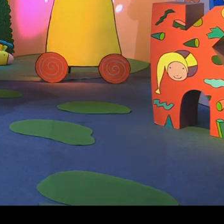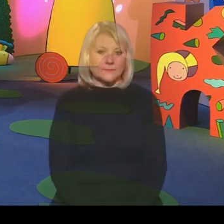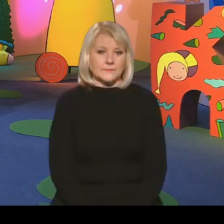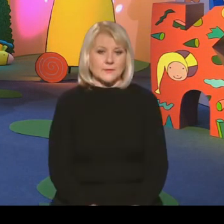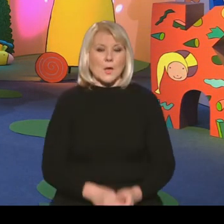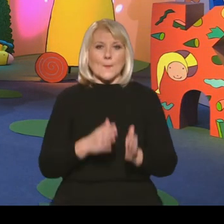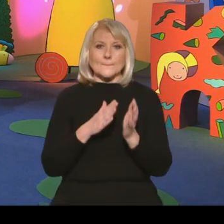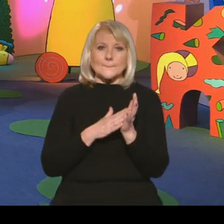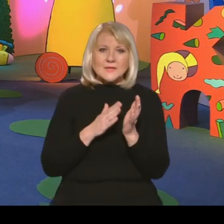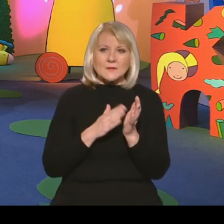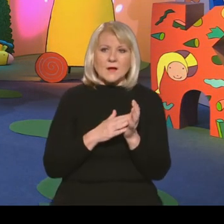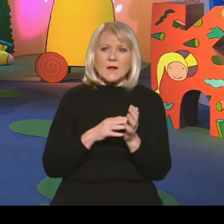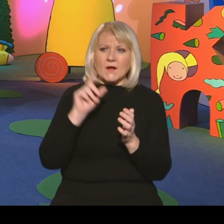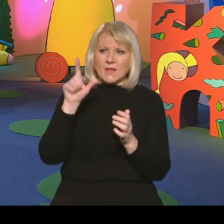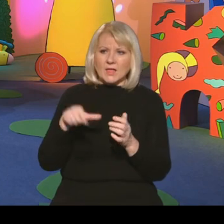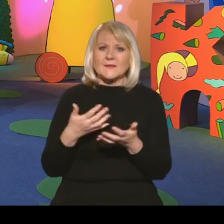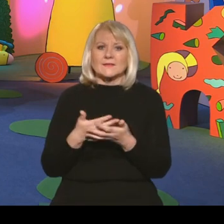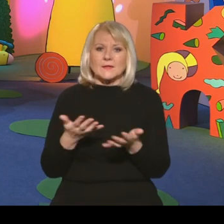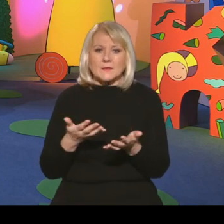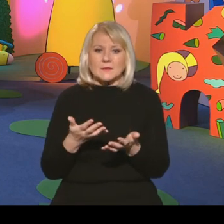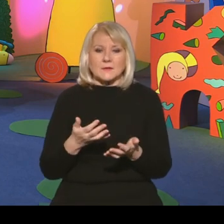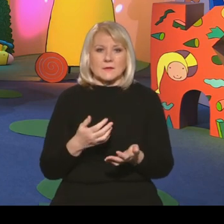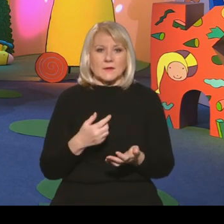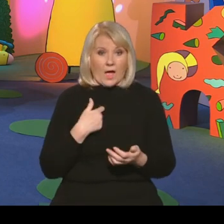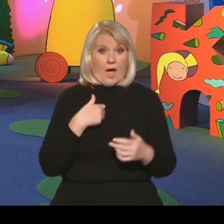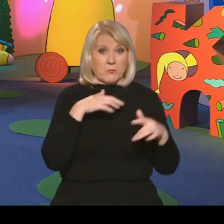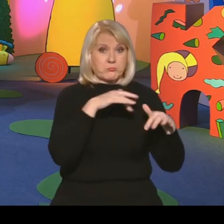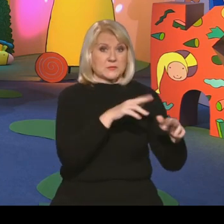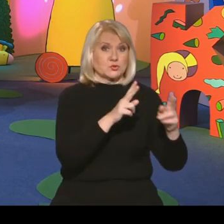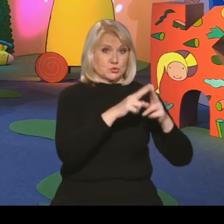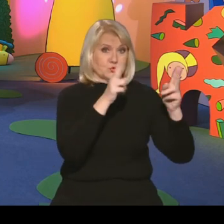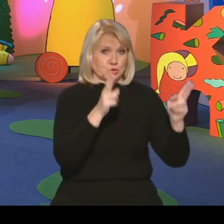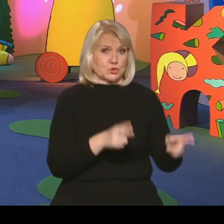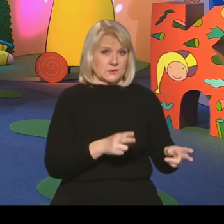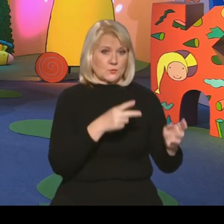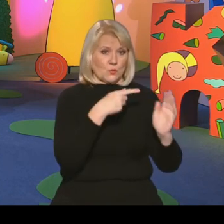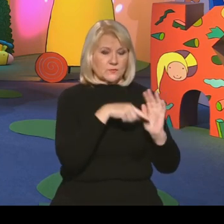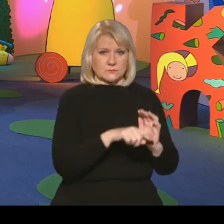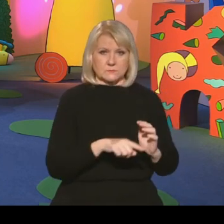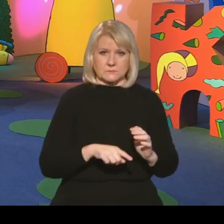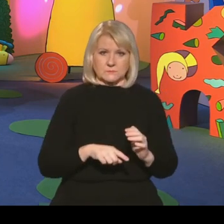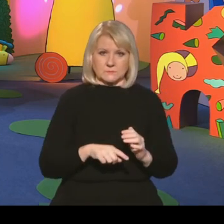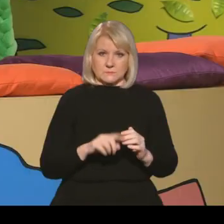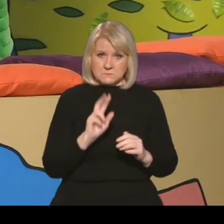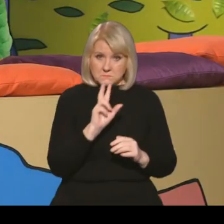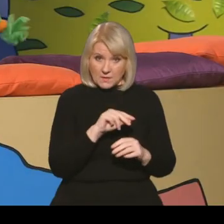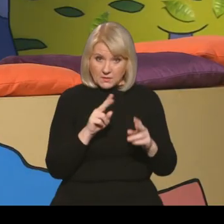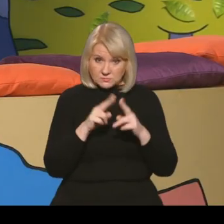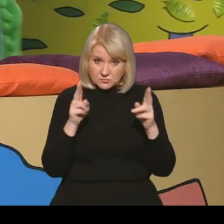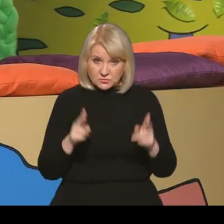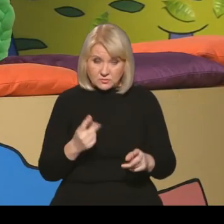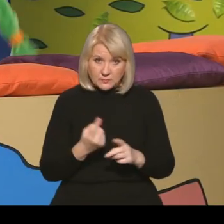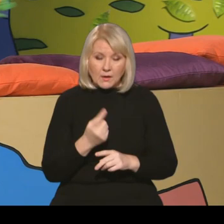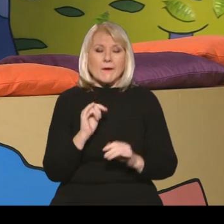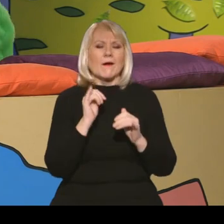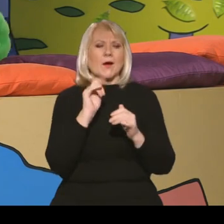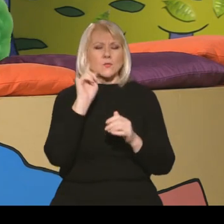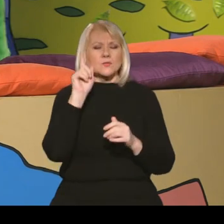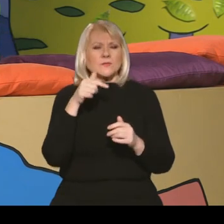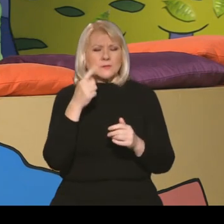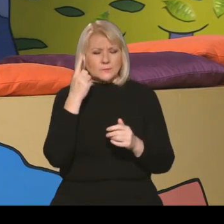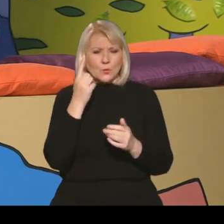Michale, kde jsi? Tady jsem, ve skříni. Oh, tady je nějaká skříň. Jo, aha, už